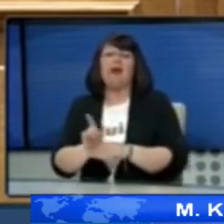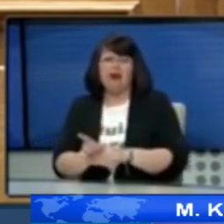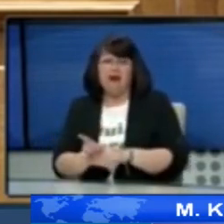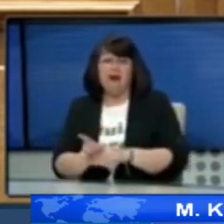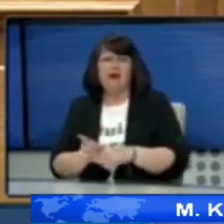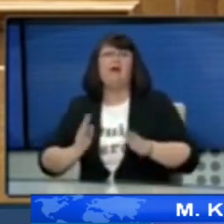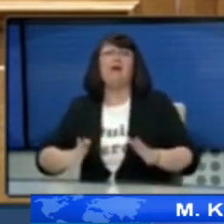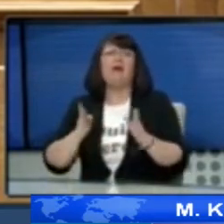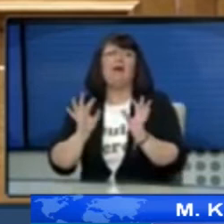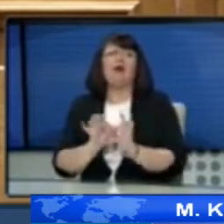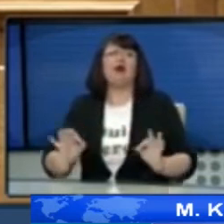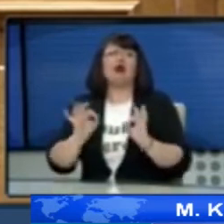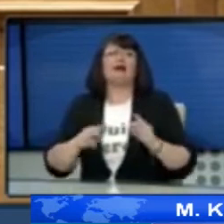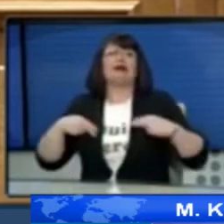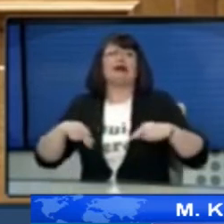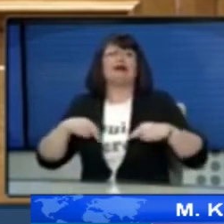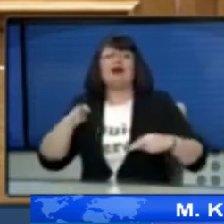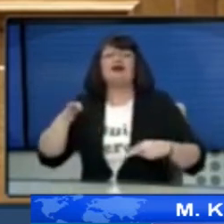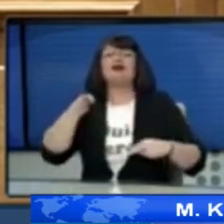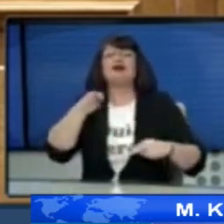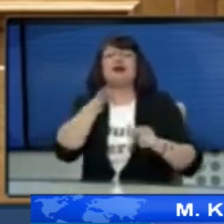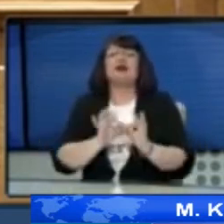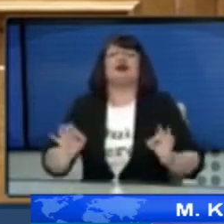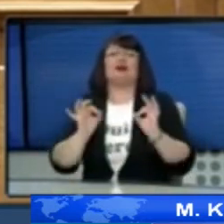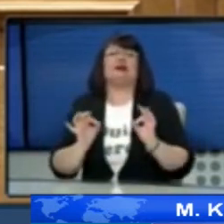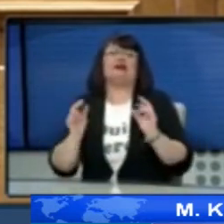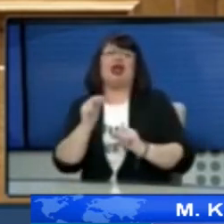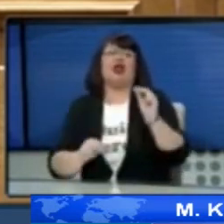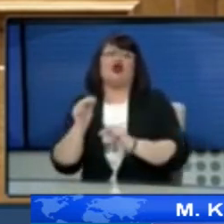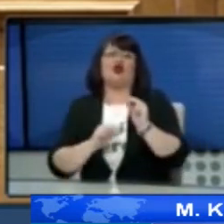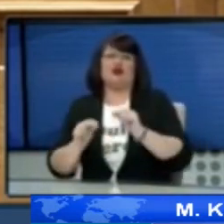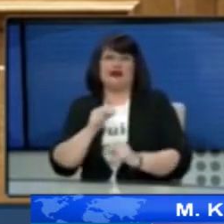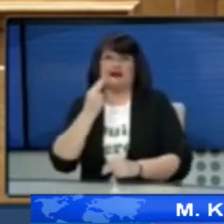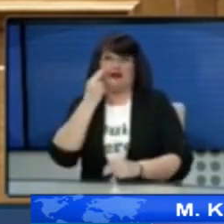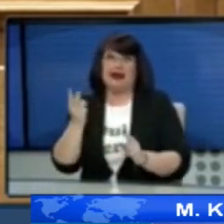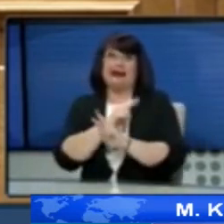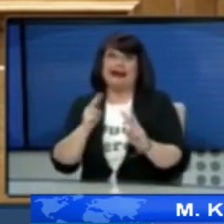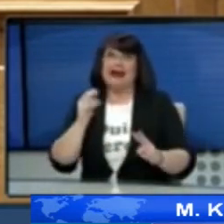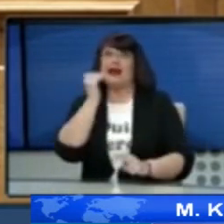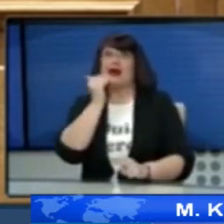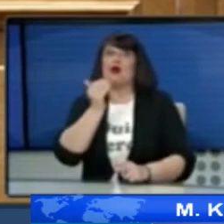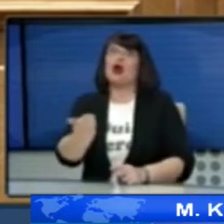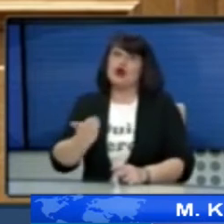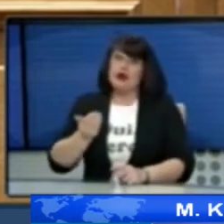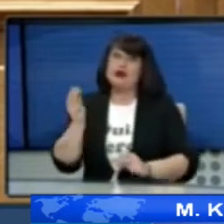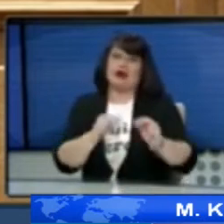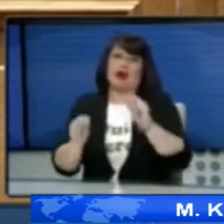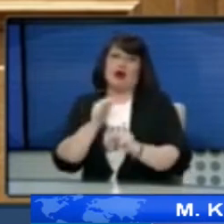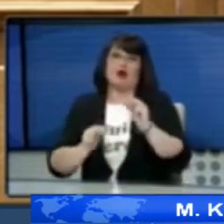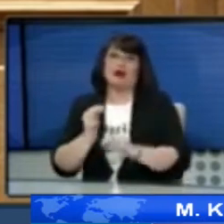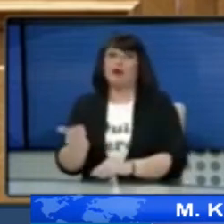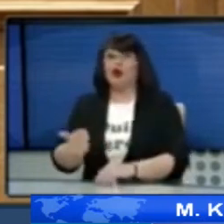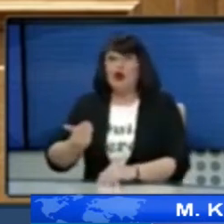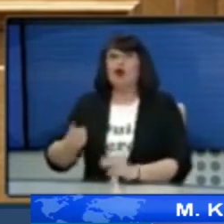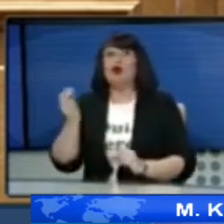σε προεκλογική δραστηριότητα, είναι σαφές ότι οι εκλογές θα γίνουν γρήγορα και μάλλον όσο πιο